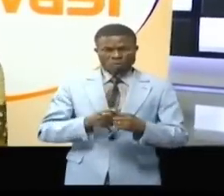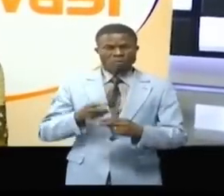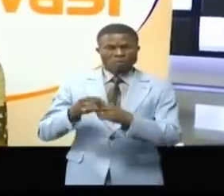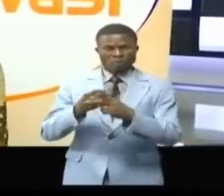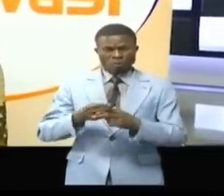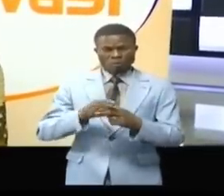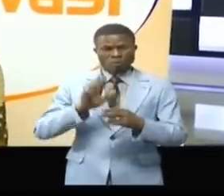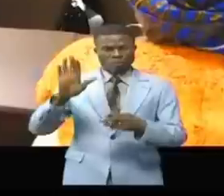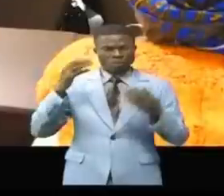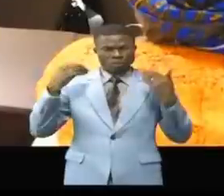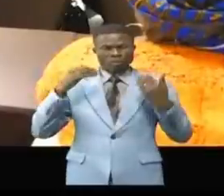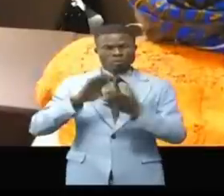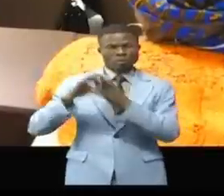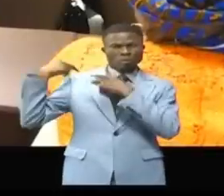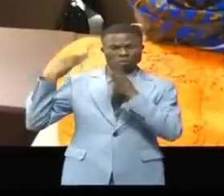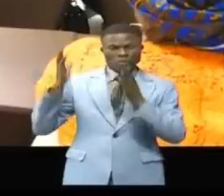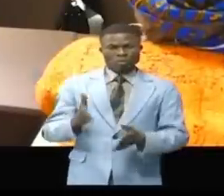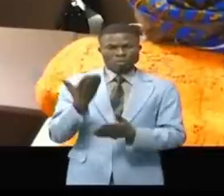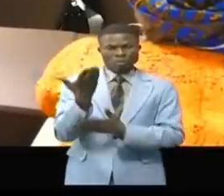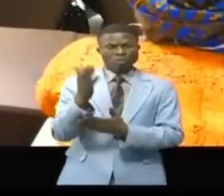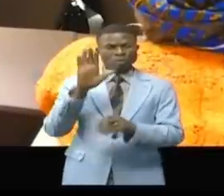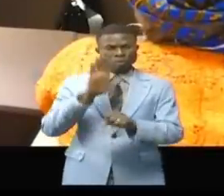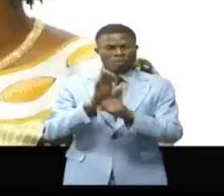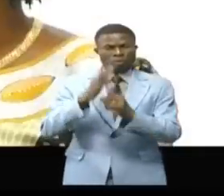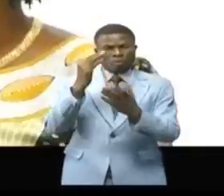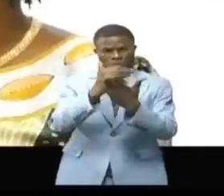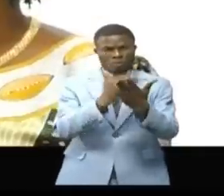à s'autonomiser. Plusieurs recommandations ont été